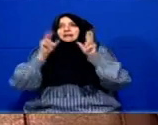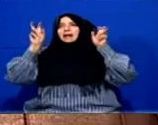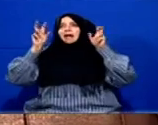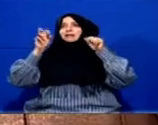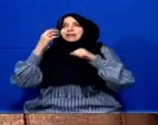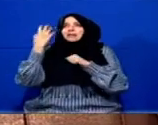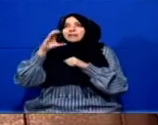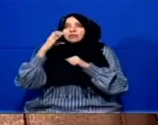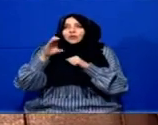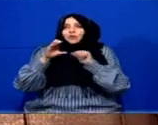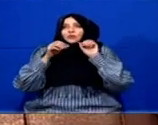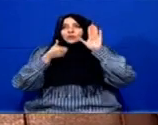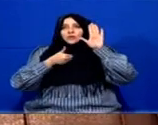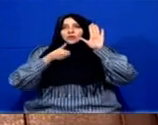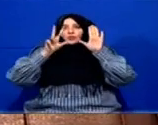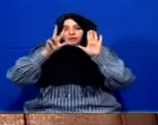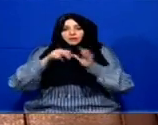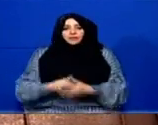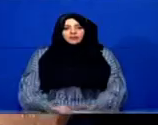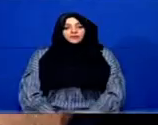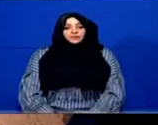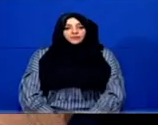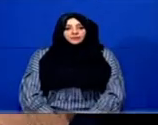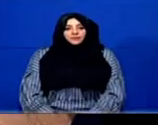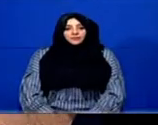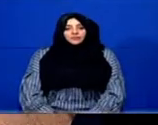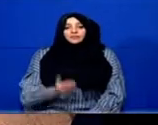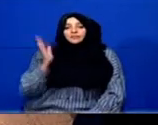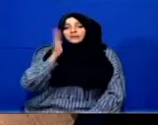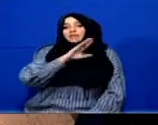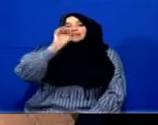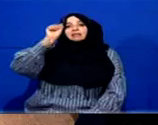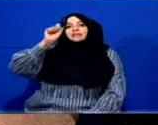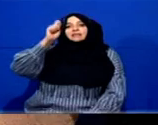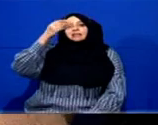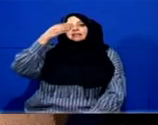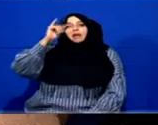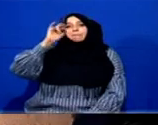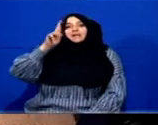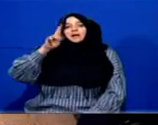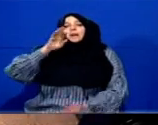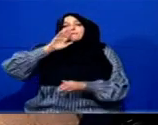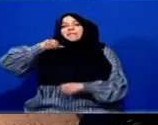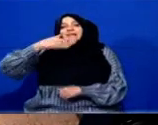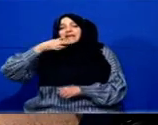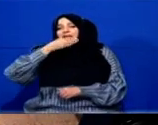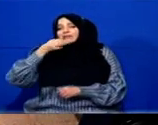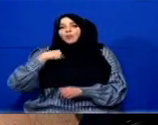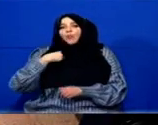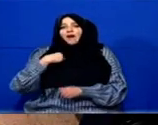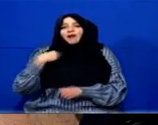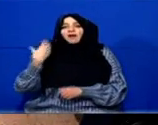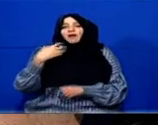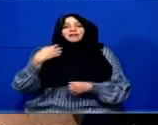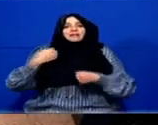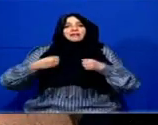586 طيب سؤال سمير من المديه يقول شخص اتلف لي جراب فهل يجوز